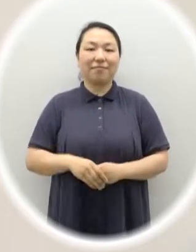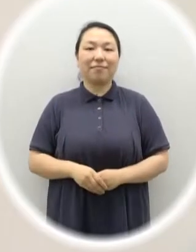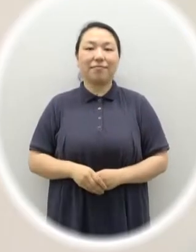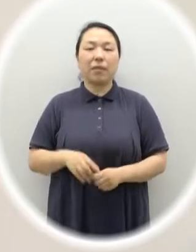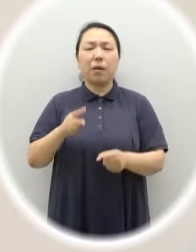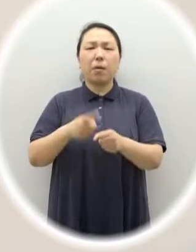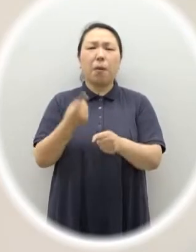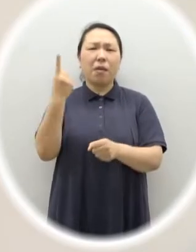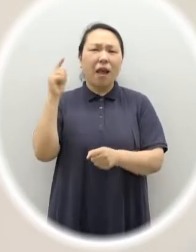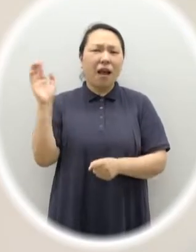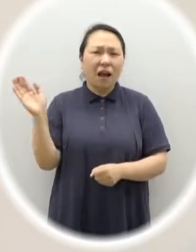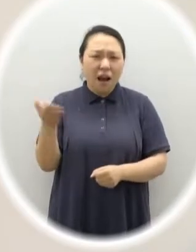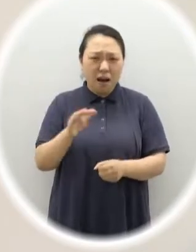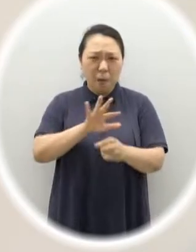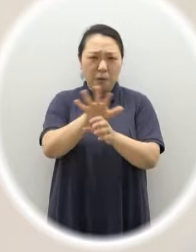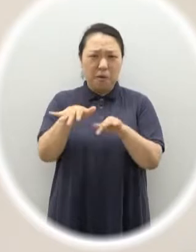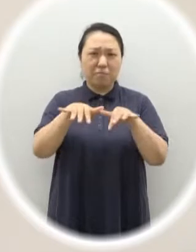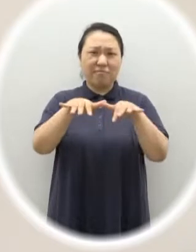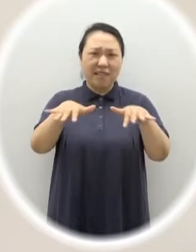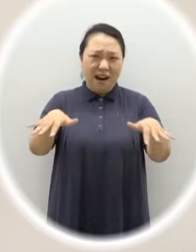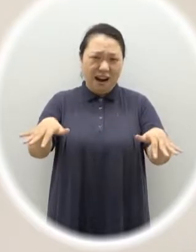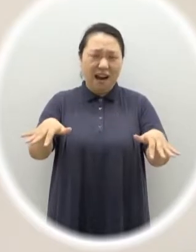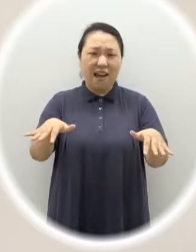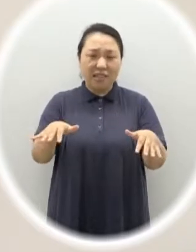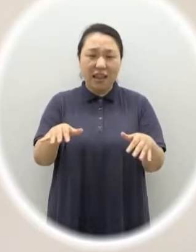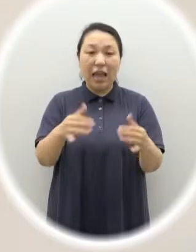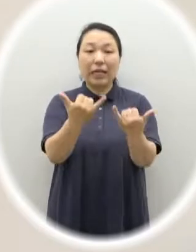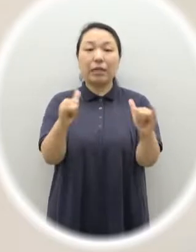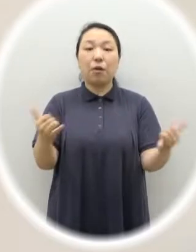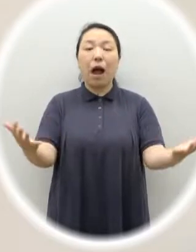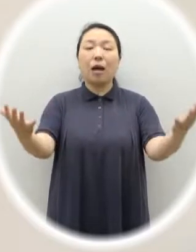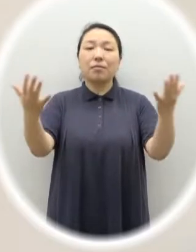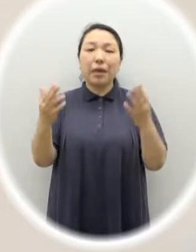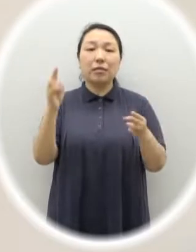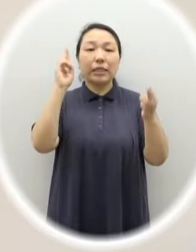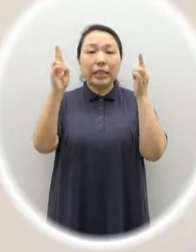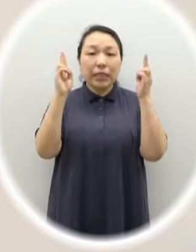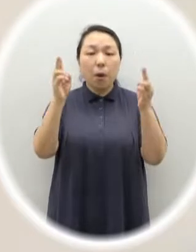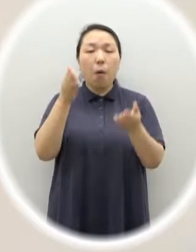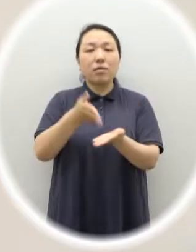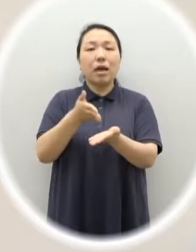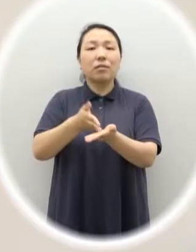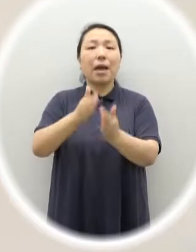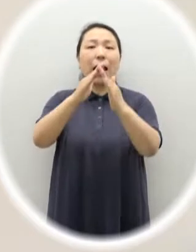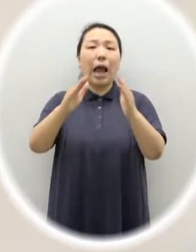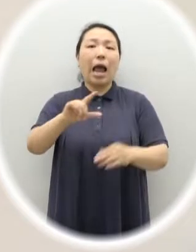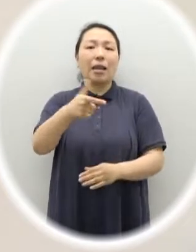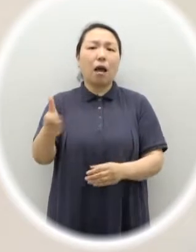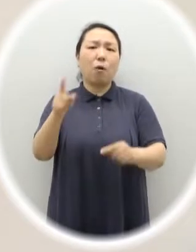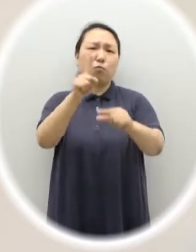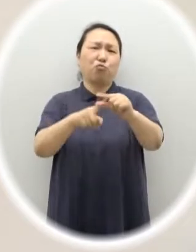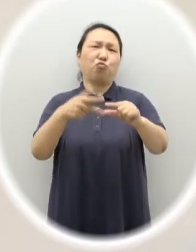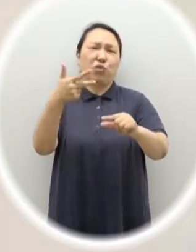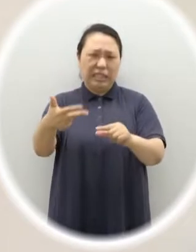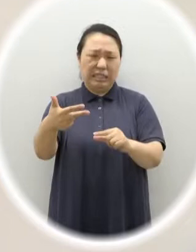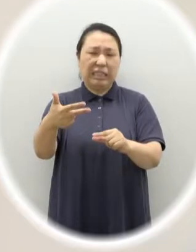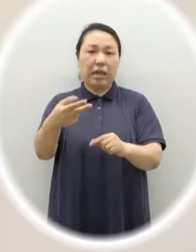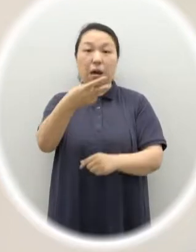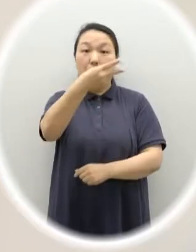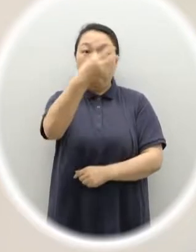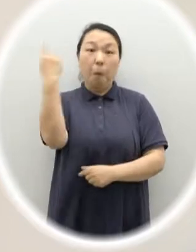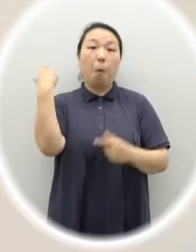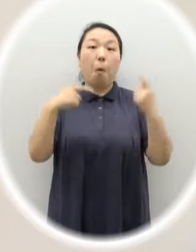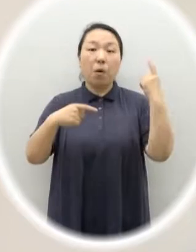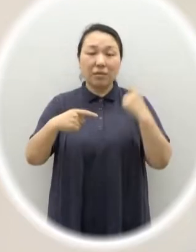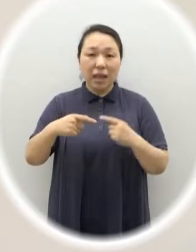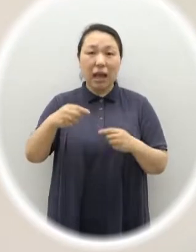昨年度から続くコロナ禍で人を集める企業説明会や職場見学会等が中止になるなど、高校生が就活を